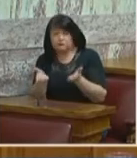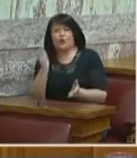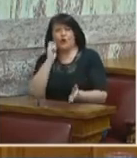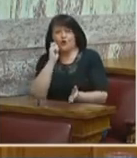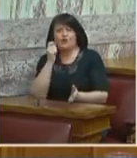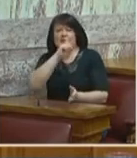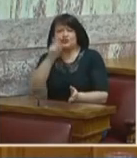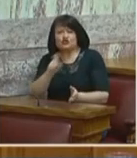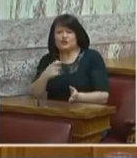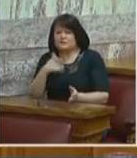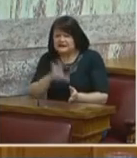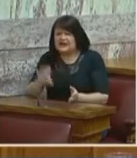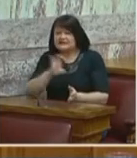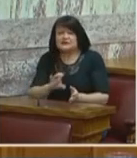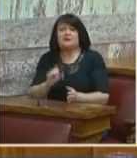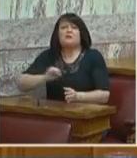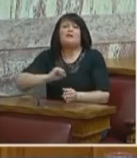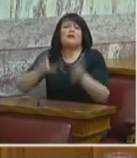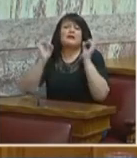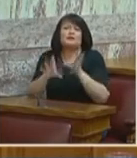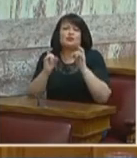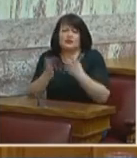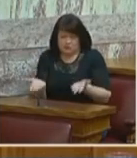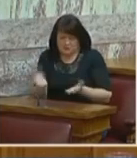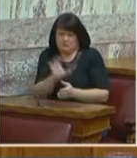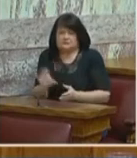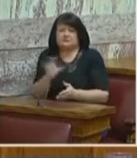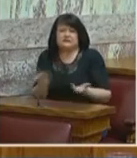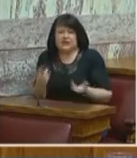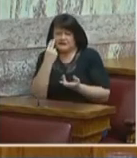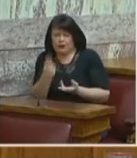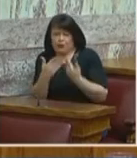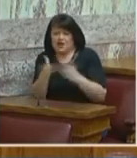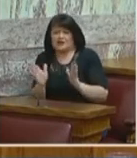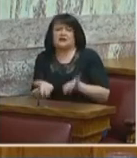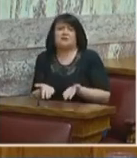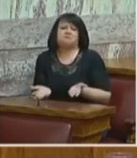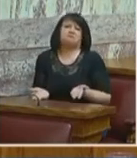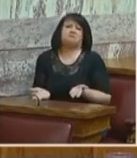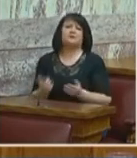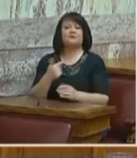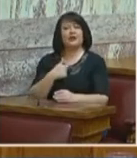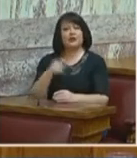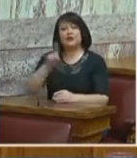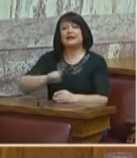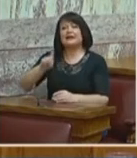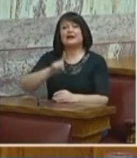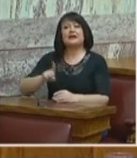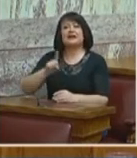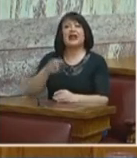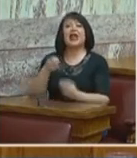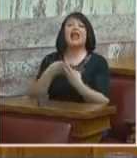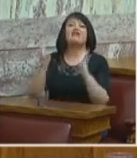μου. Δεν έχω να φοβηθώ τίποτα. Σε συνέντευξή μου, μάλιστα, στην Κυριακάτικη Ελευθερία τη